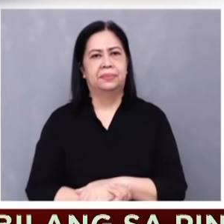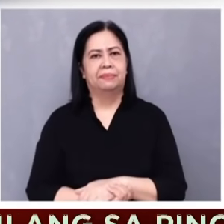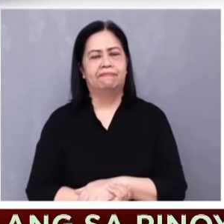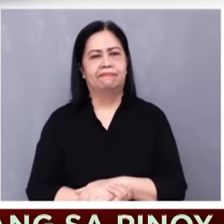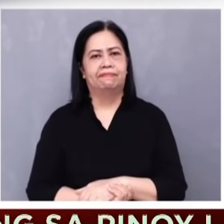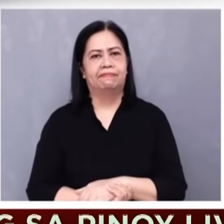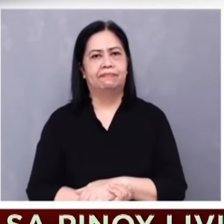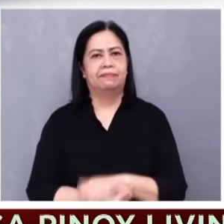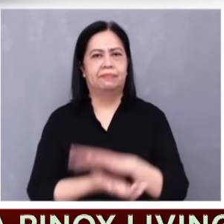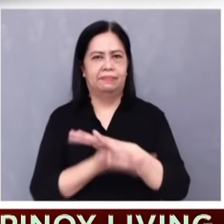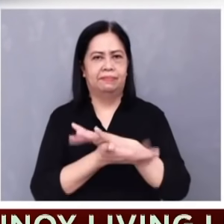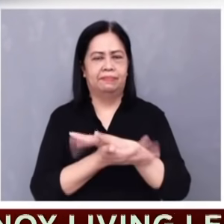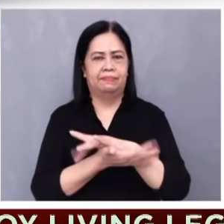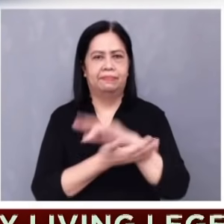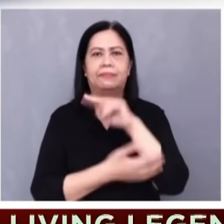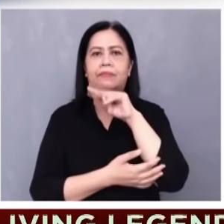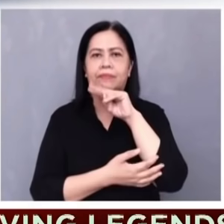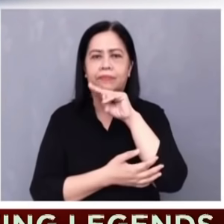virus na